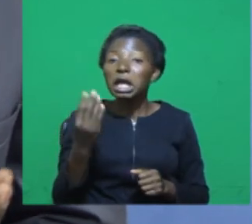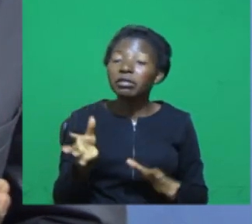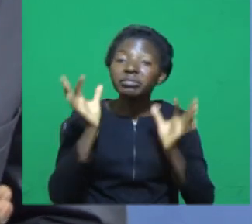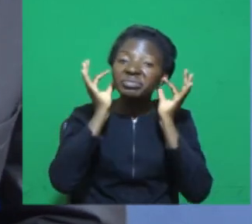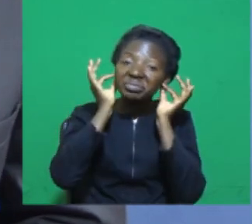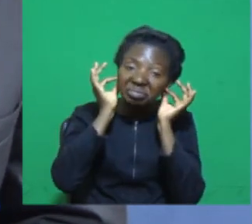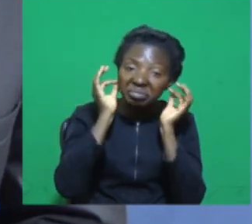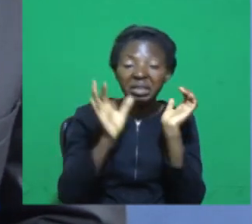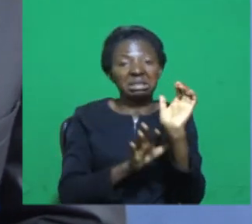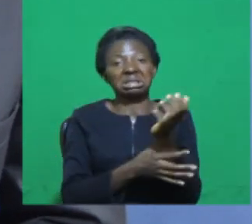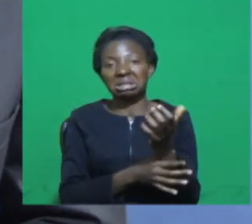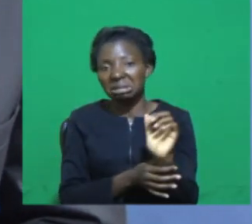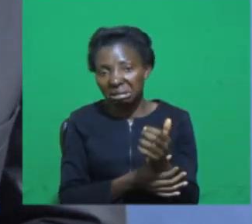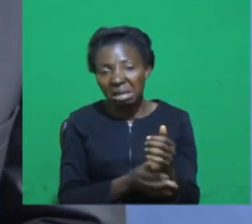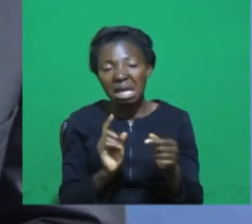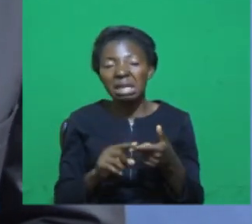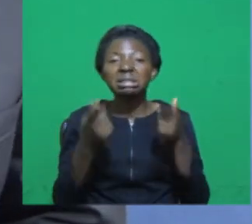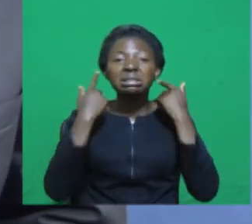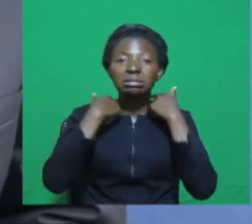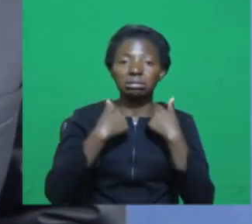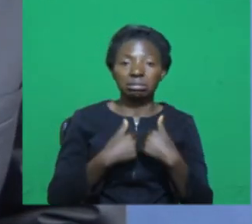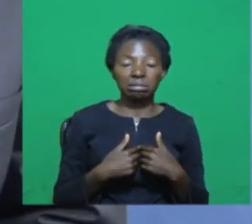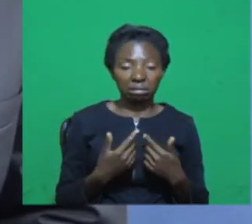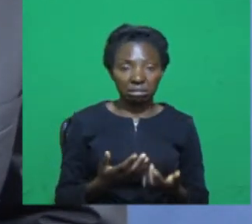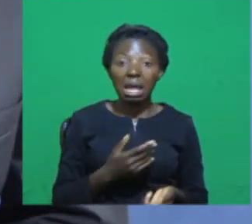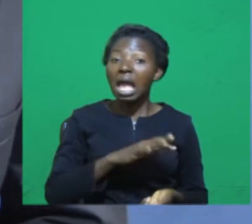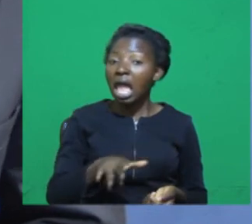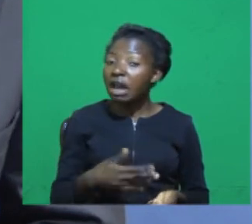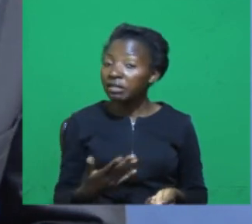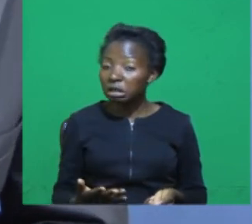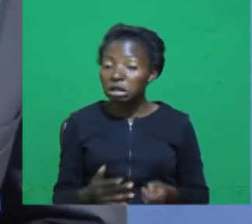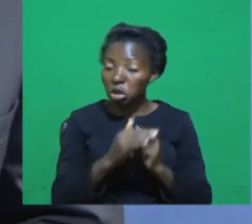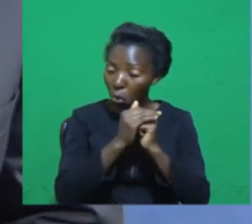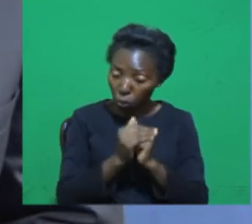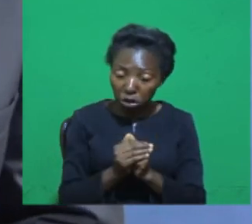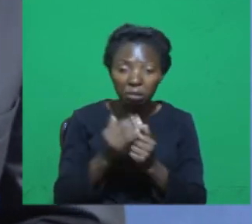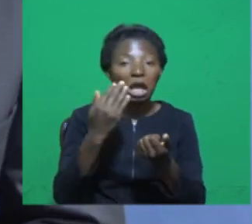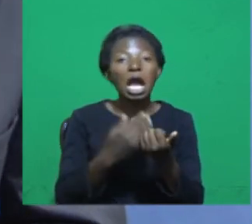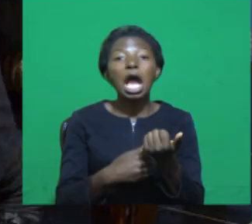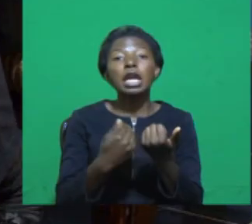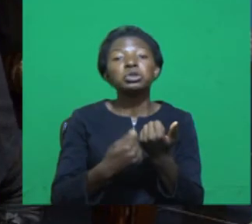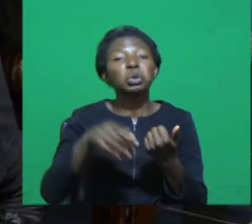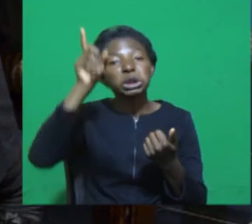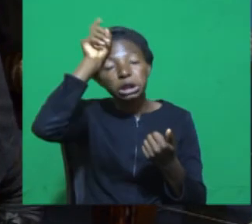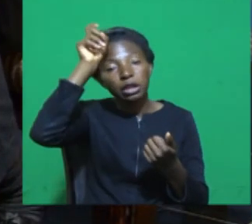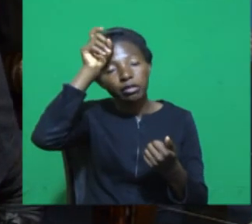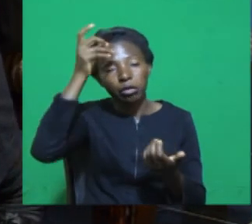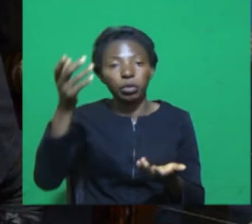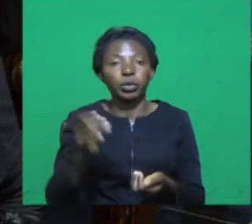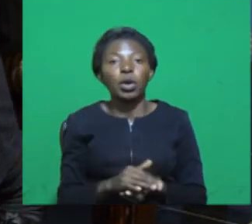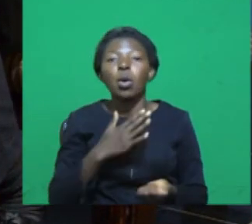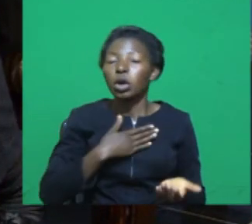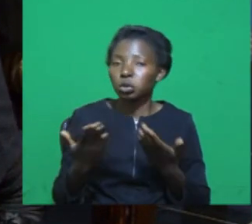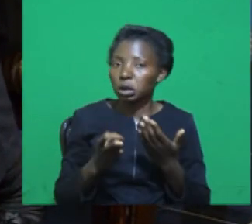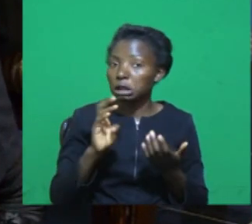zvaive mumaoko, zvaive zvakaiswa muhuro, zvanga zvichirumbidza vamwari vasiri Mwari. Alright pastor,